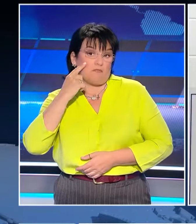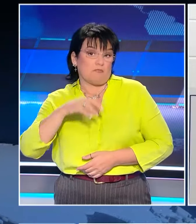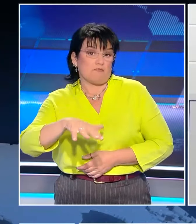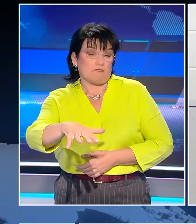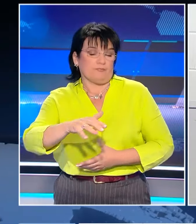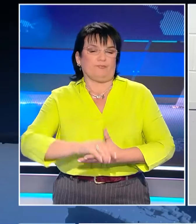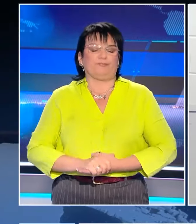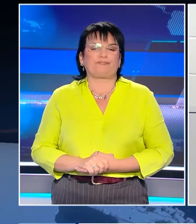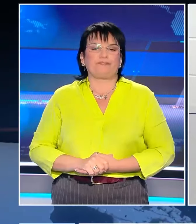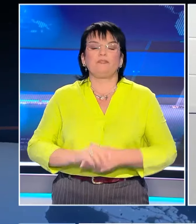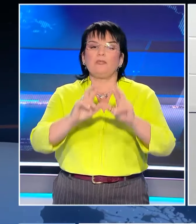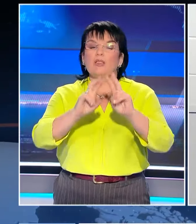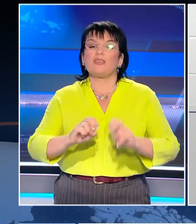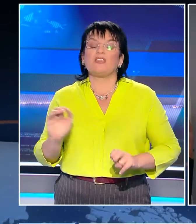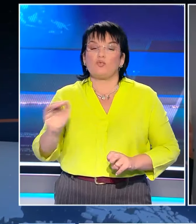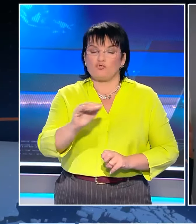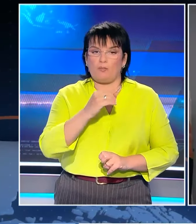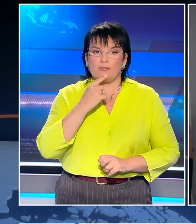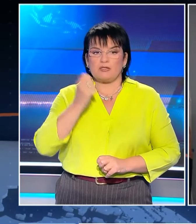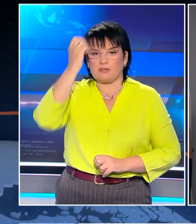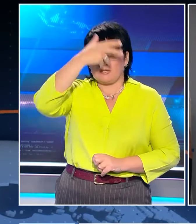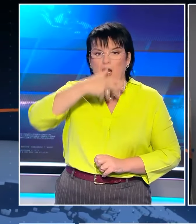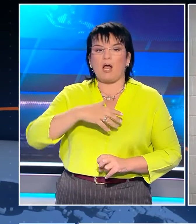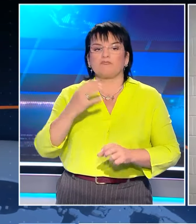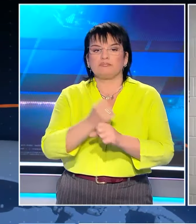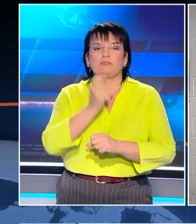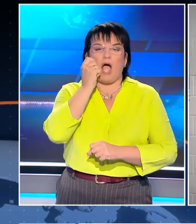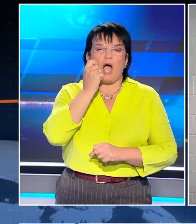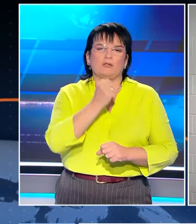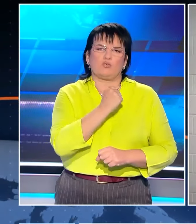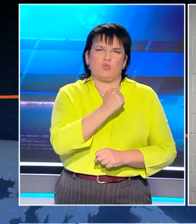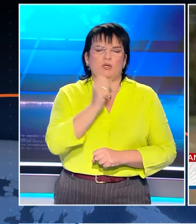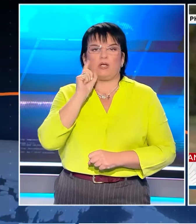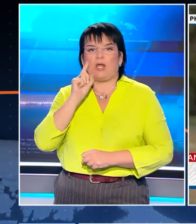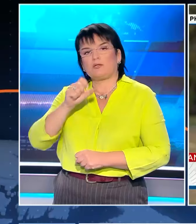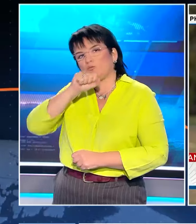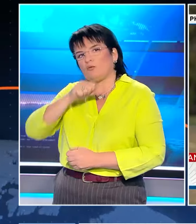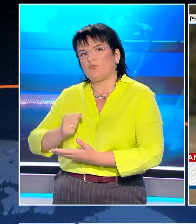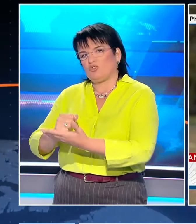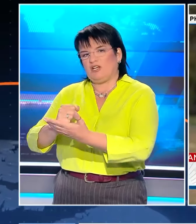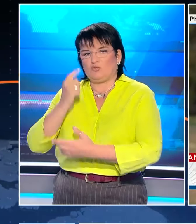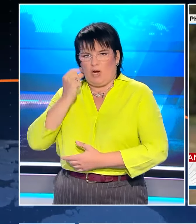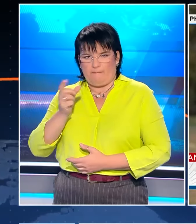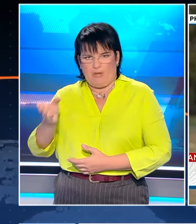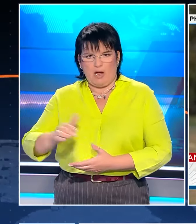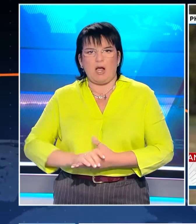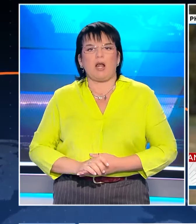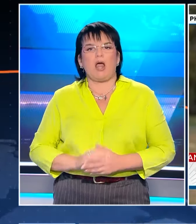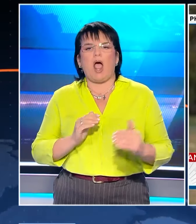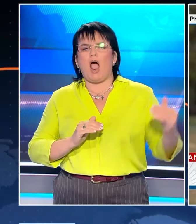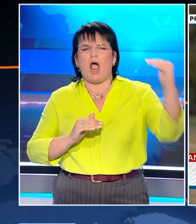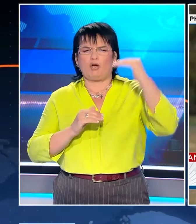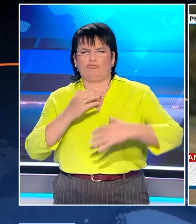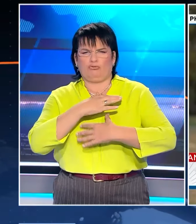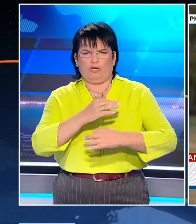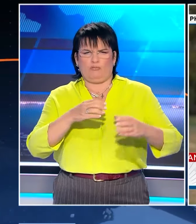Pennsylvania. Σύμφωνα με τις δημοσκοπήσεις, ο Ντόναλντ Τραμπ κερδίζει την ψήφο των ανδρών και η Χάρις των γυναικών. A senior Trump campaign official tells us that even if